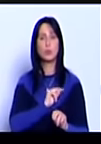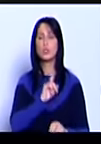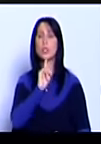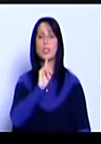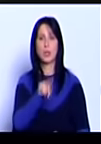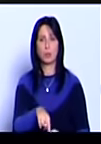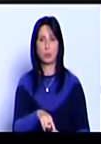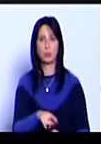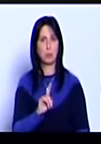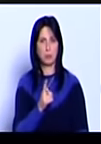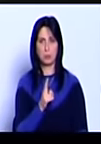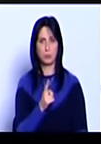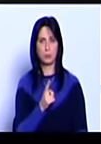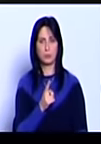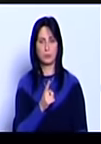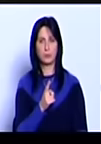ვაპირებ. რატო?